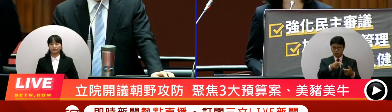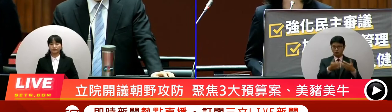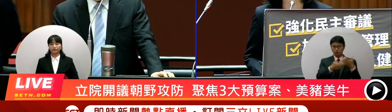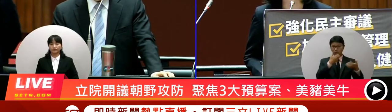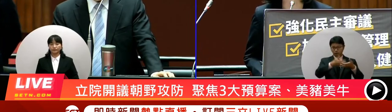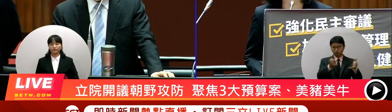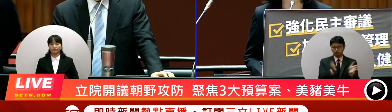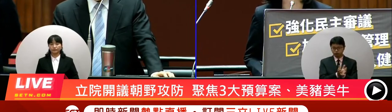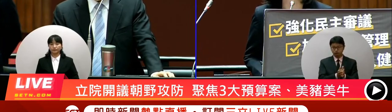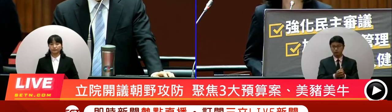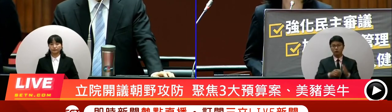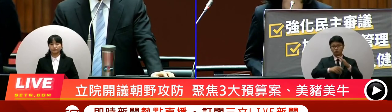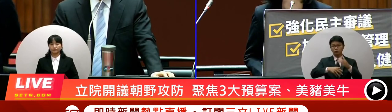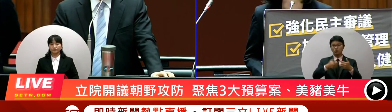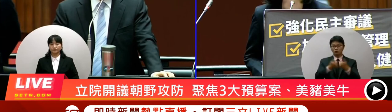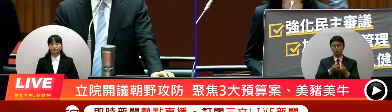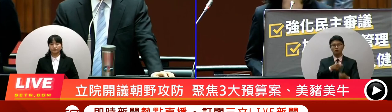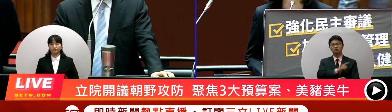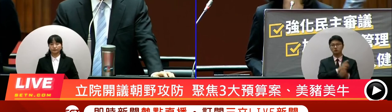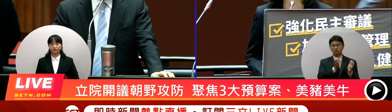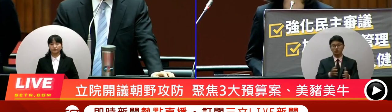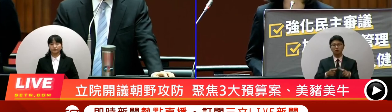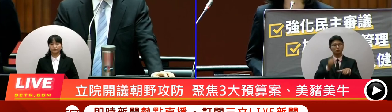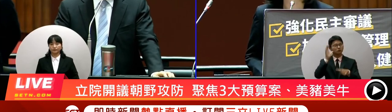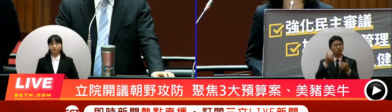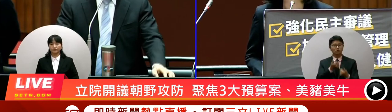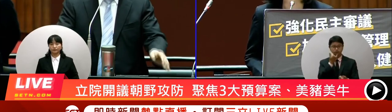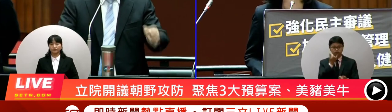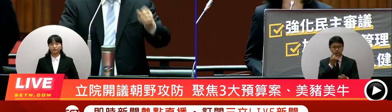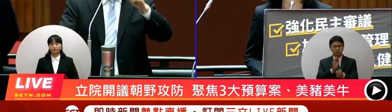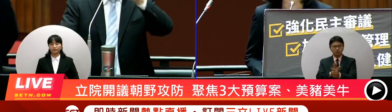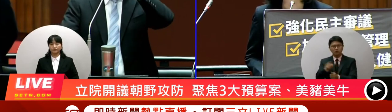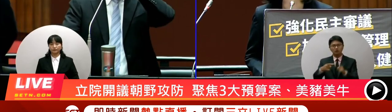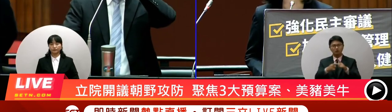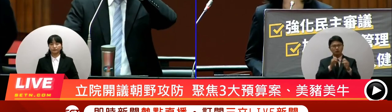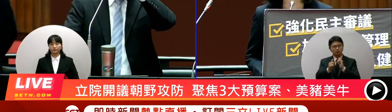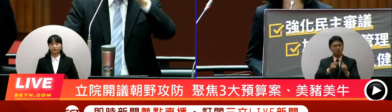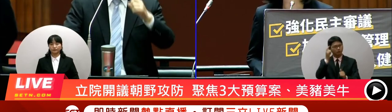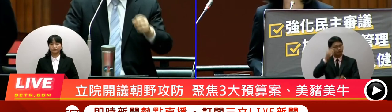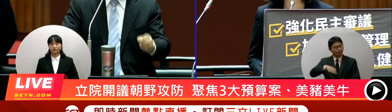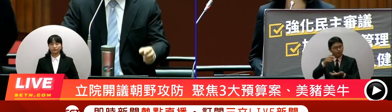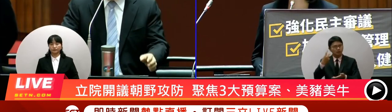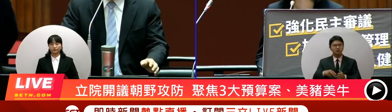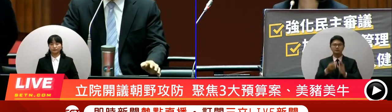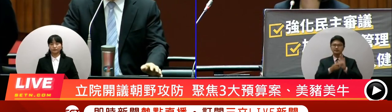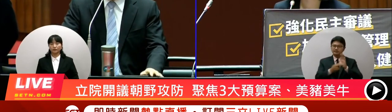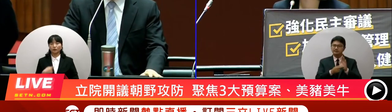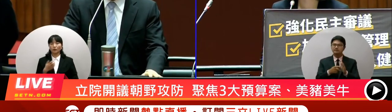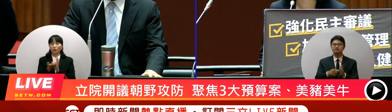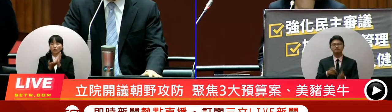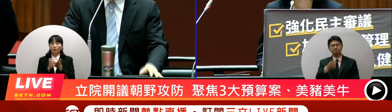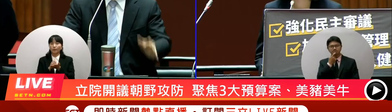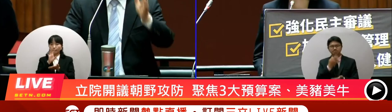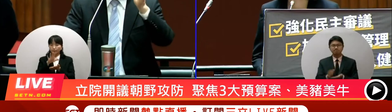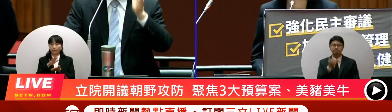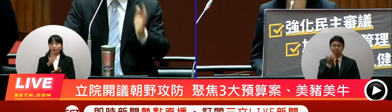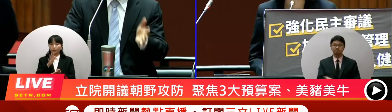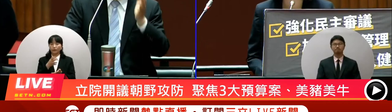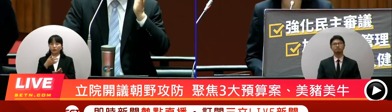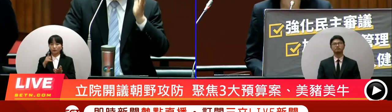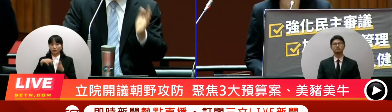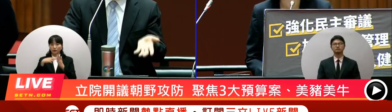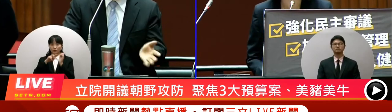主办这样的公听会，让相关的团体、相关的民众有意见的时候能够来表达？ 我刚才报告就是说，贵